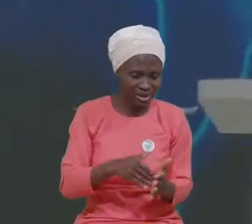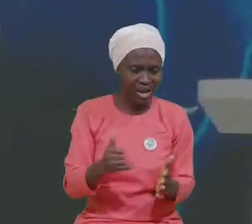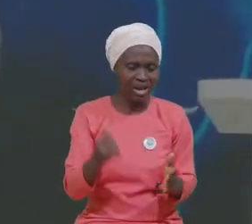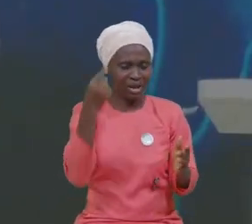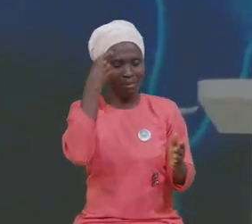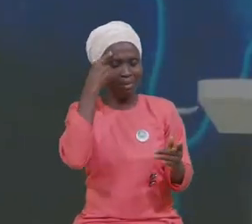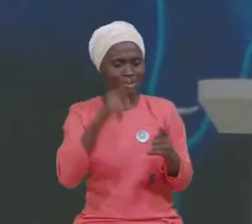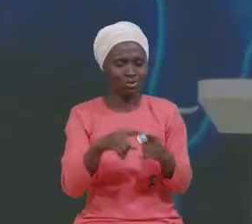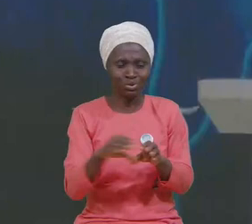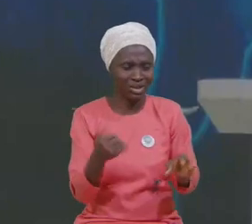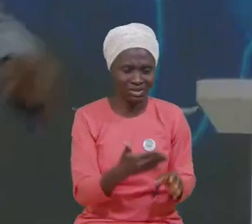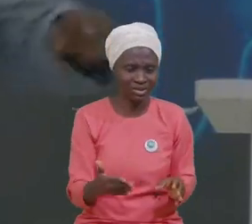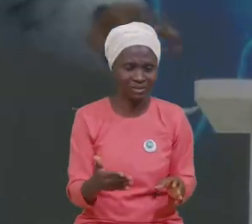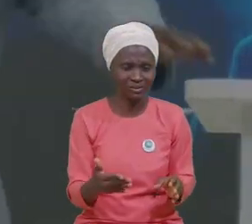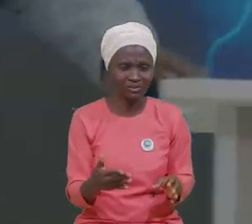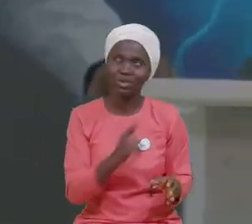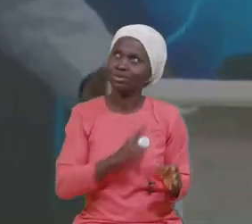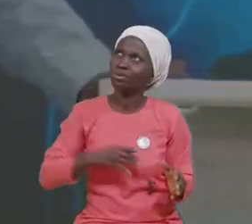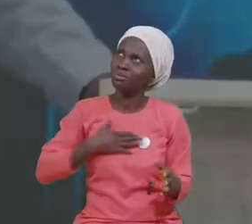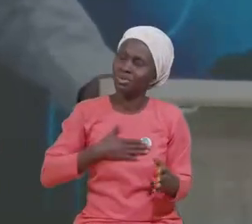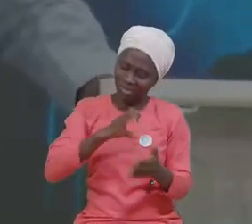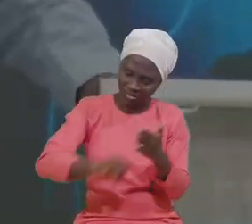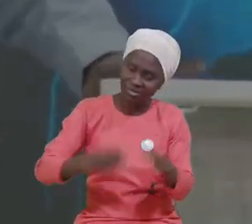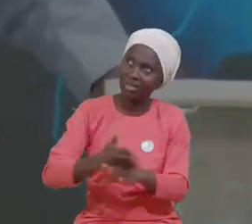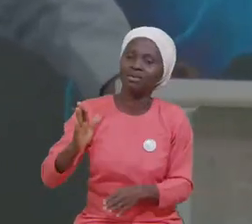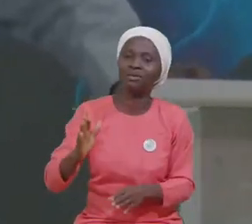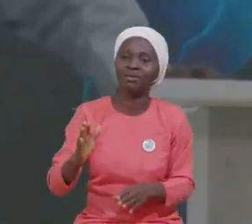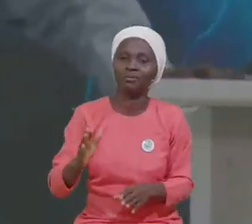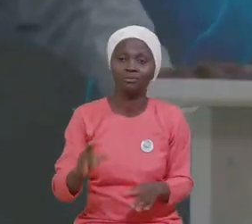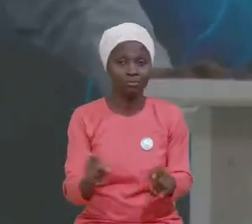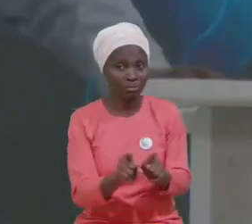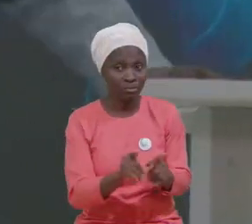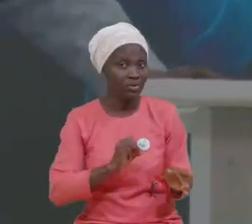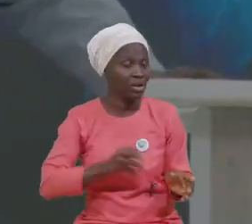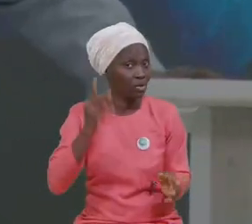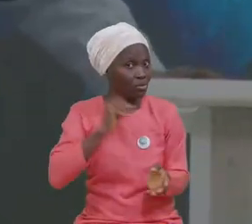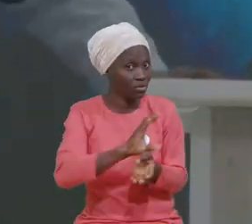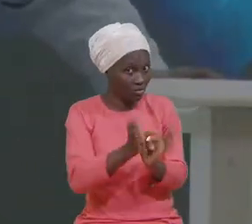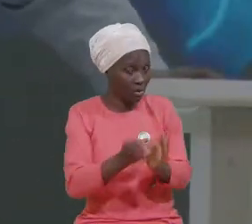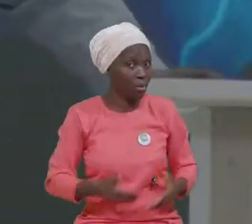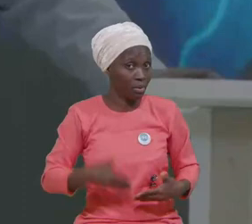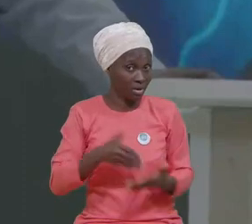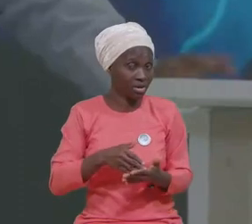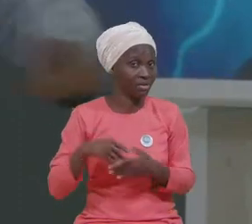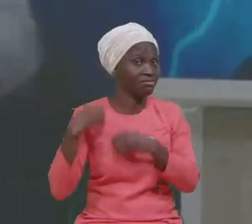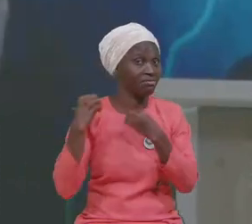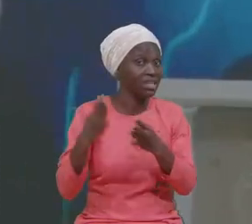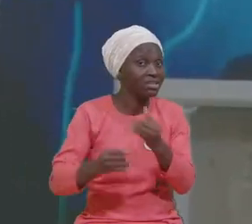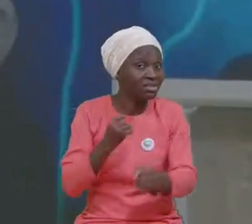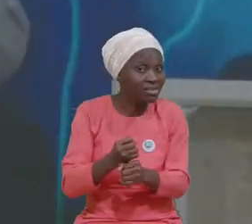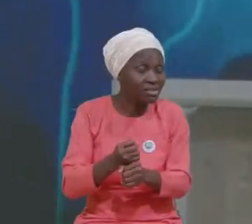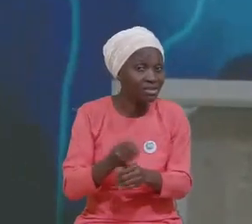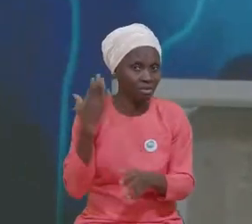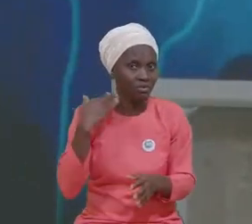quoi que ce soit. Une pensée à faire quoi que ce soit. Seigneur, ôte ça. J'étais converti il y a de cela des années, mais